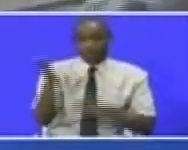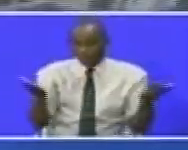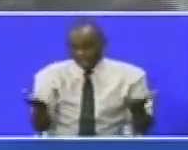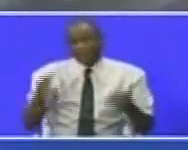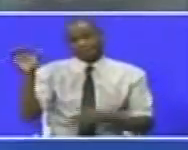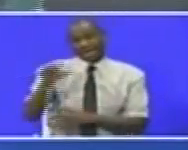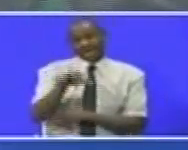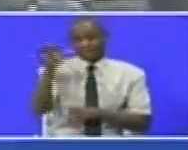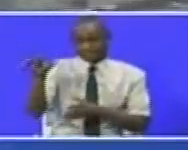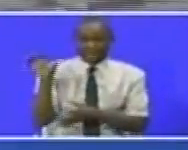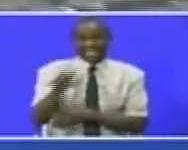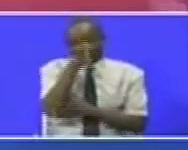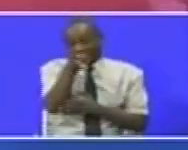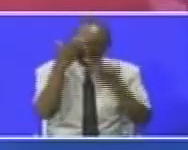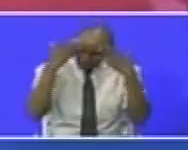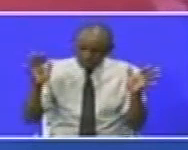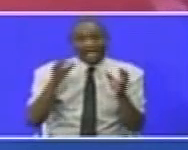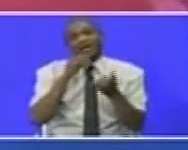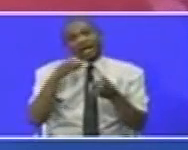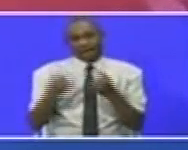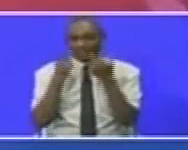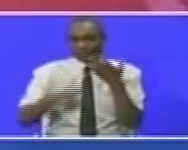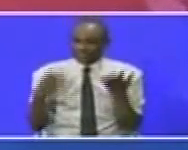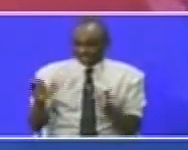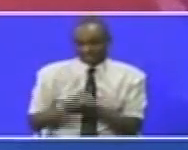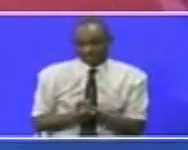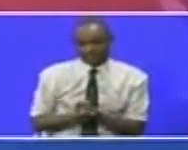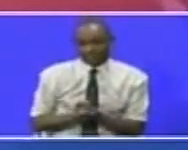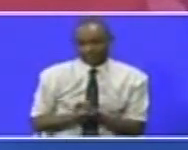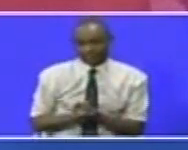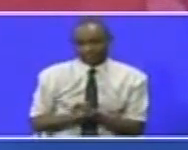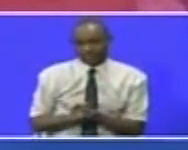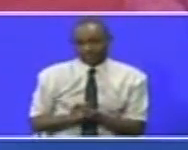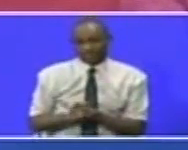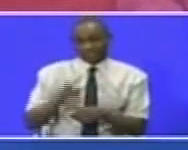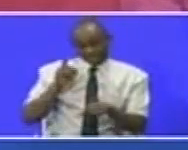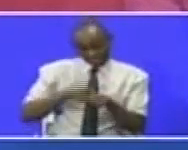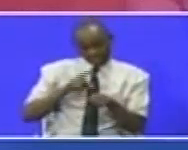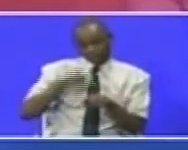soko asijue kitakachomkumba. Msichana huko jana bila kurudisha hivyo